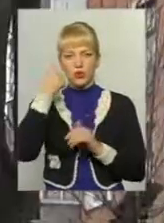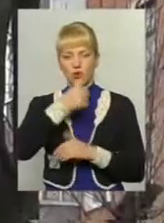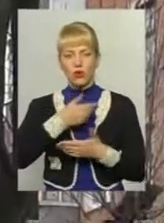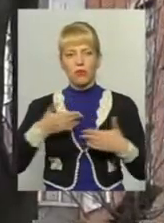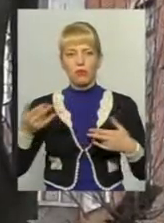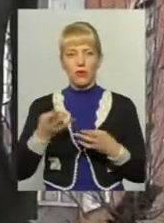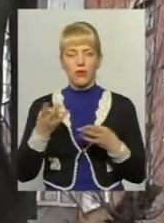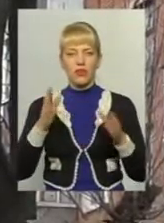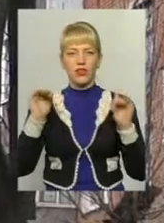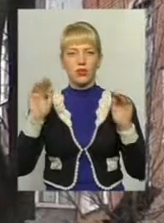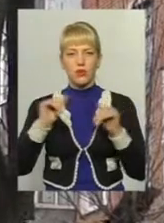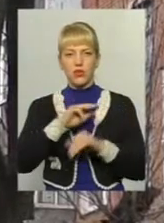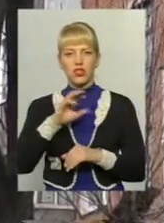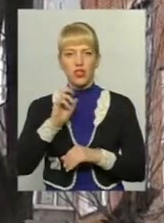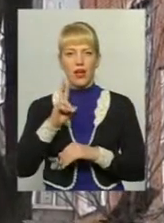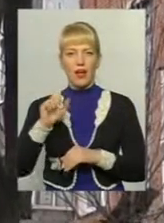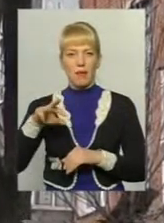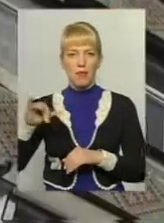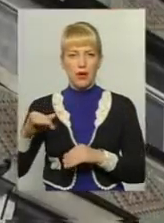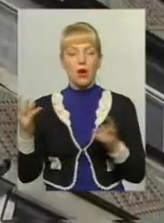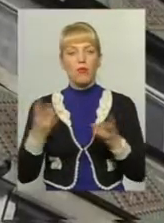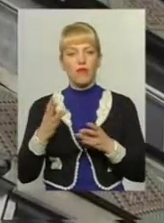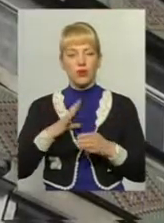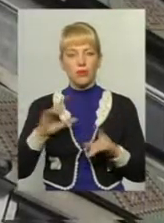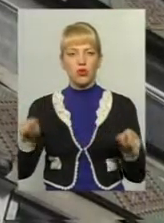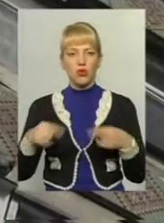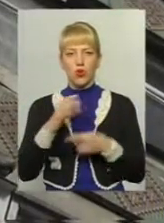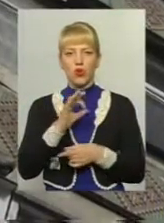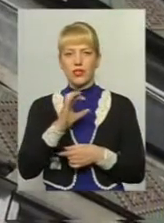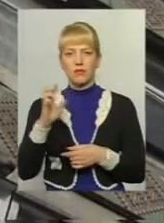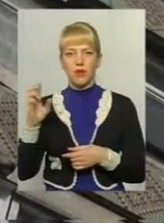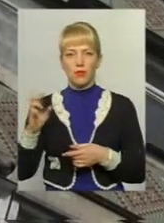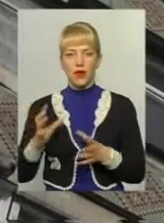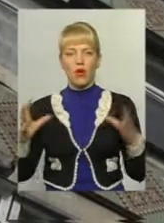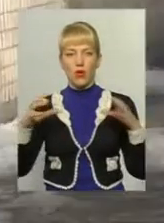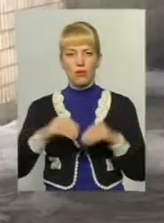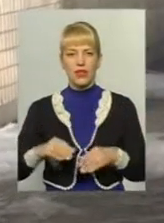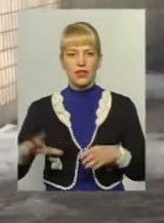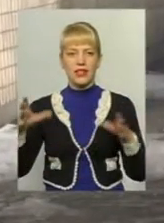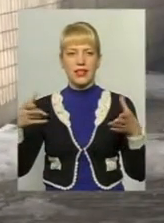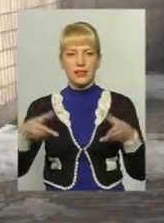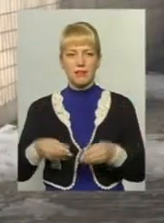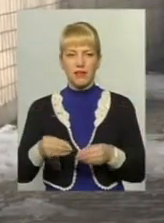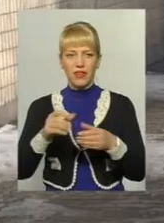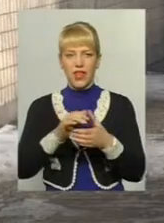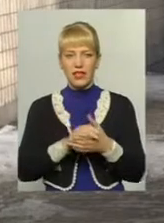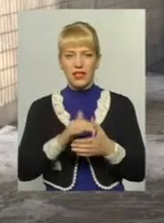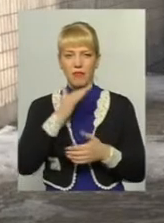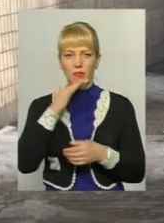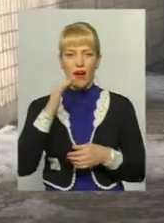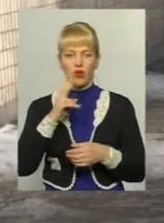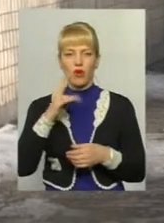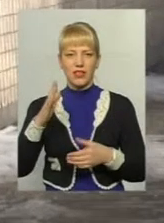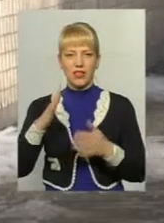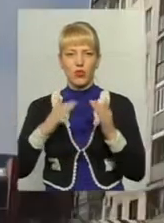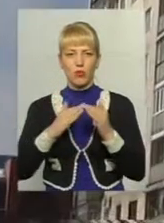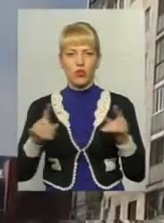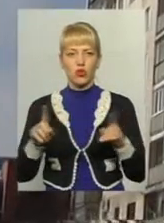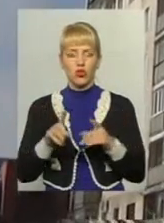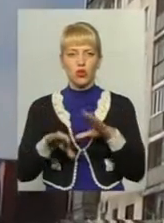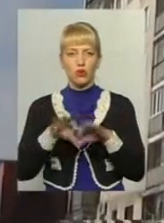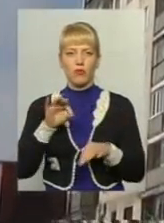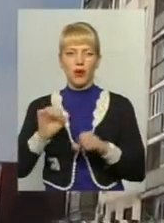мали розпрощатись із ЖЕКами. Повинні були створити ОСББ – об'єднання співвласників багатоквартирного будинку, або ж обрати